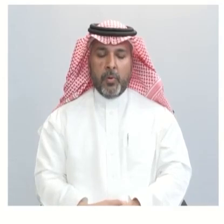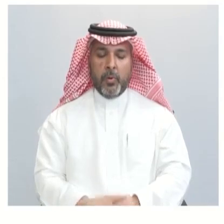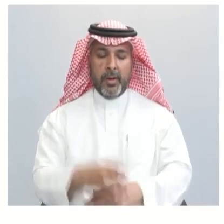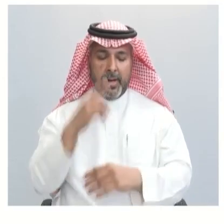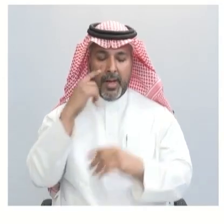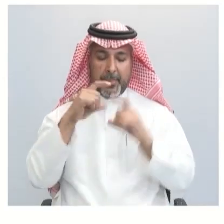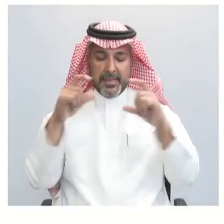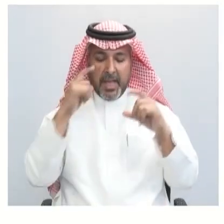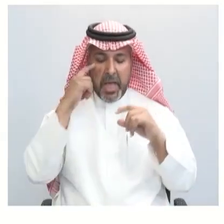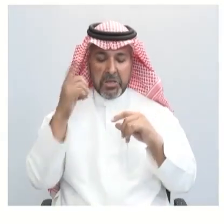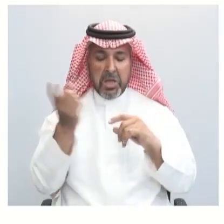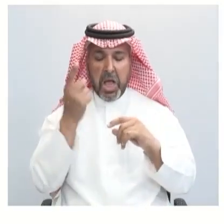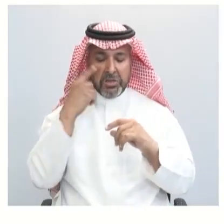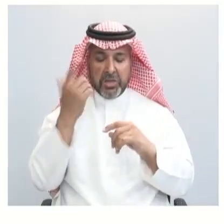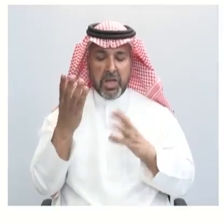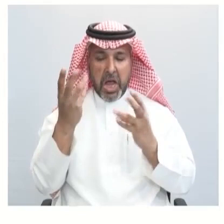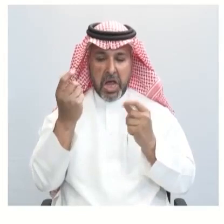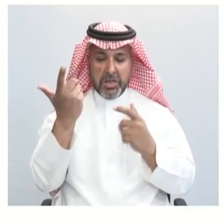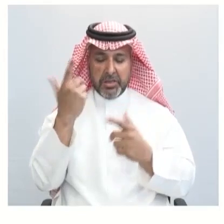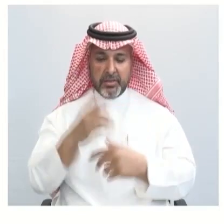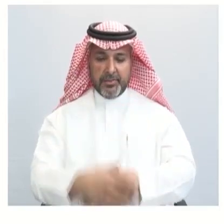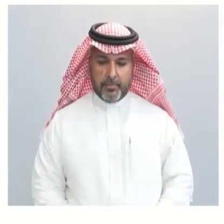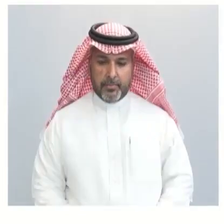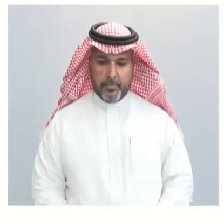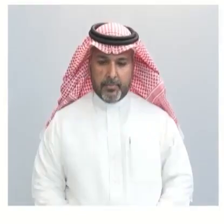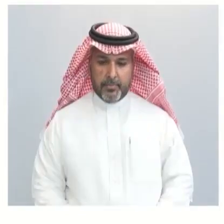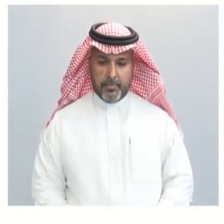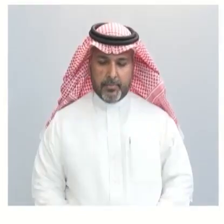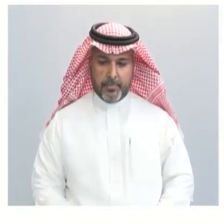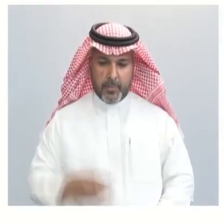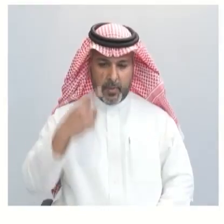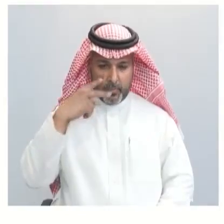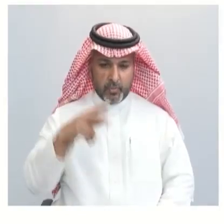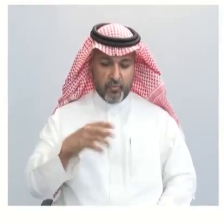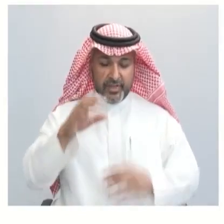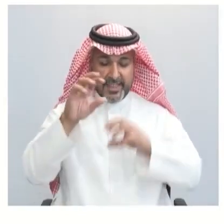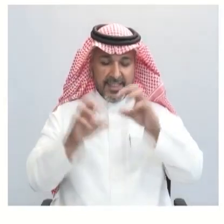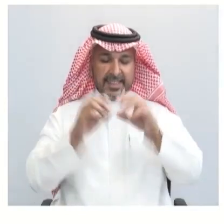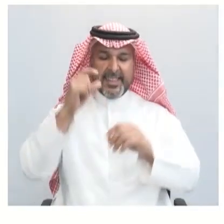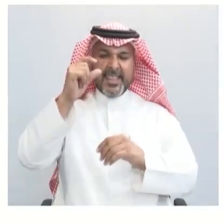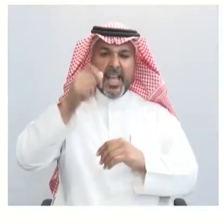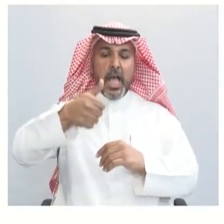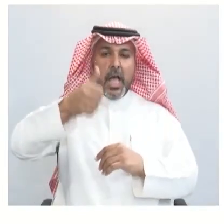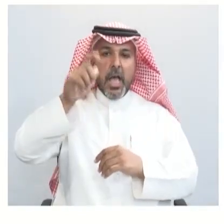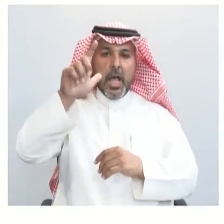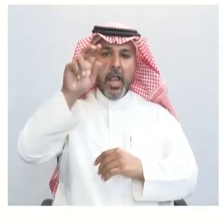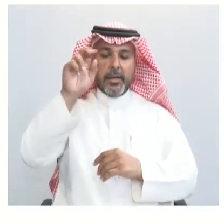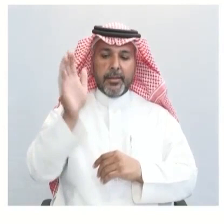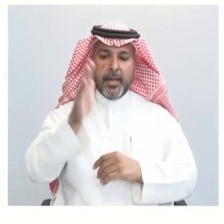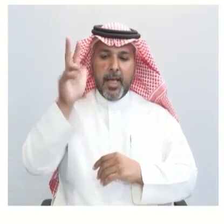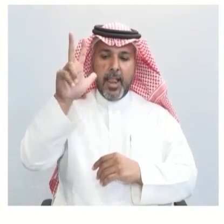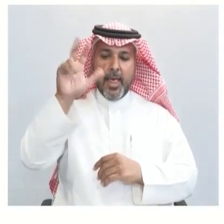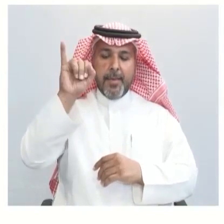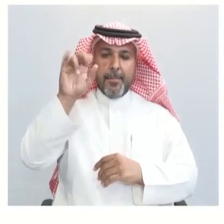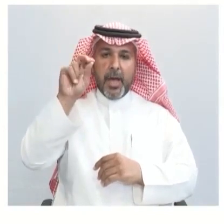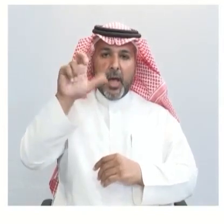3 تصير 8 ايا كان وداله المقلوب مثل ما قلنا التي سندرسها هي الداله المكتوبه